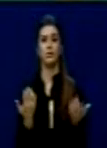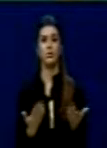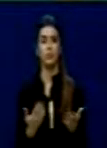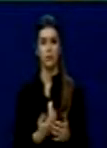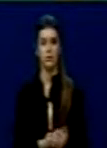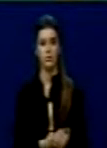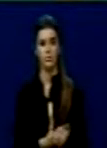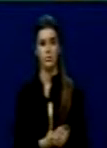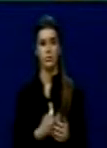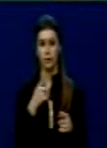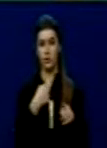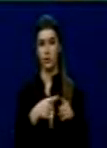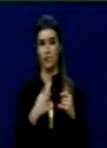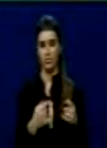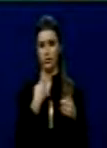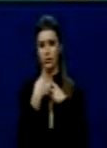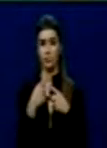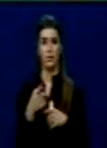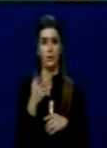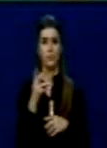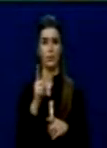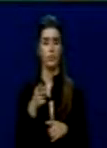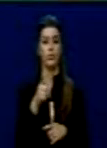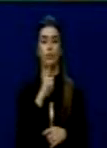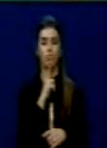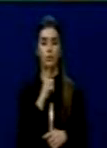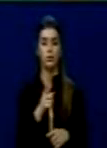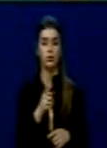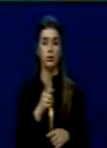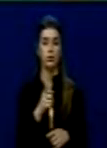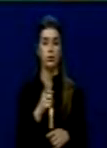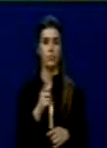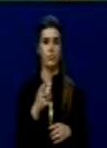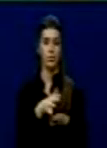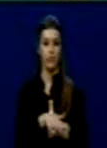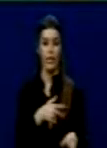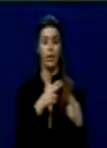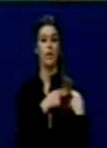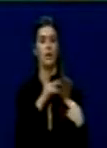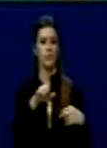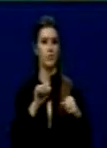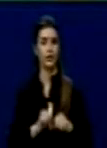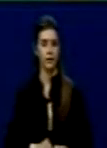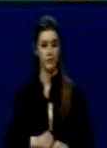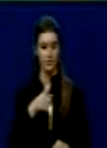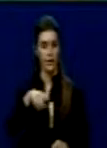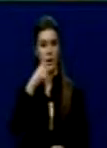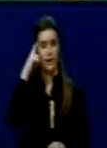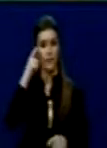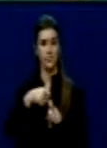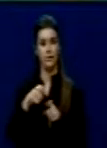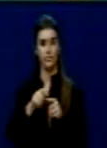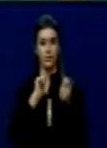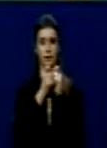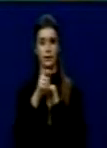Kjo është çështja që duhet ta diskutojë kuvendi dhe këtu mendoj unë është përgjegjësia e qeverisë. Sepse nëse ju kujtohet, me ndryshimin dhe plotësimin e ligjit